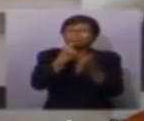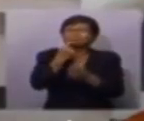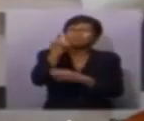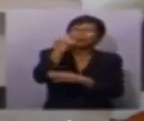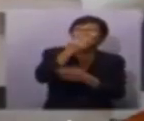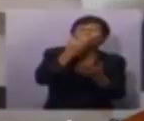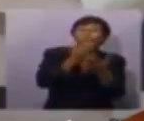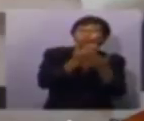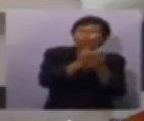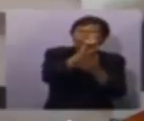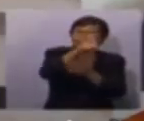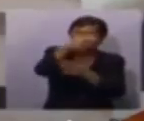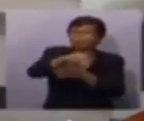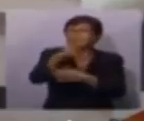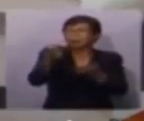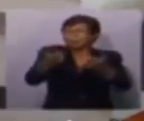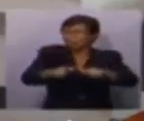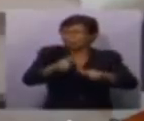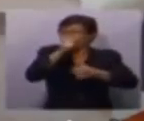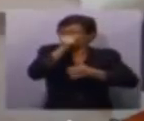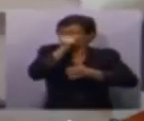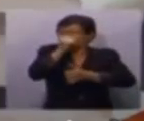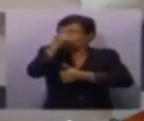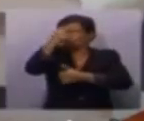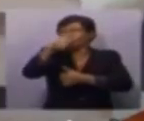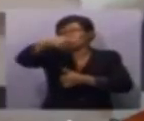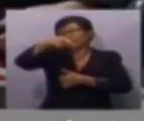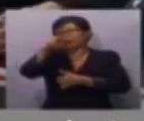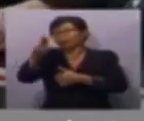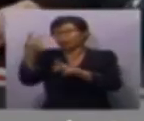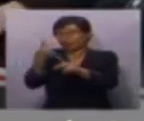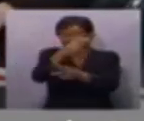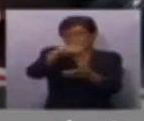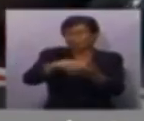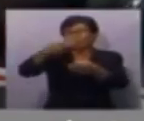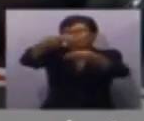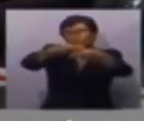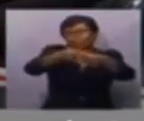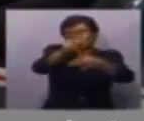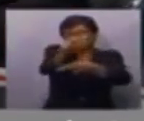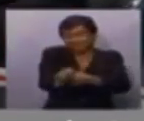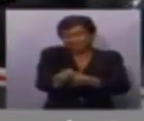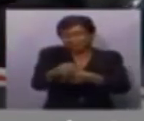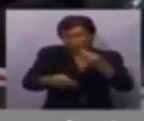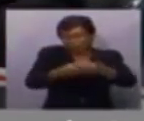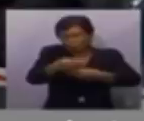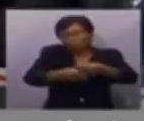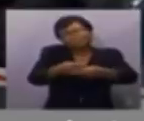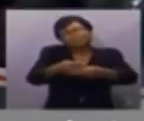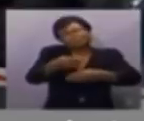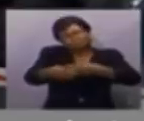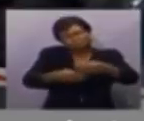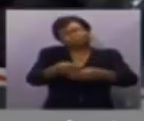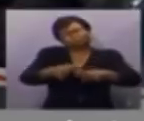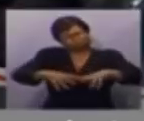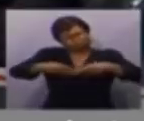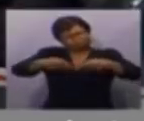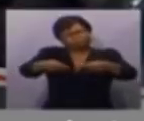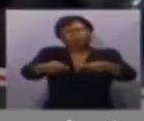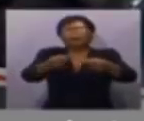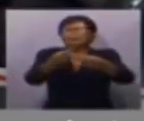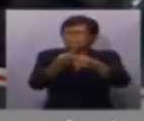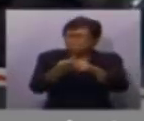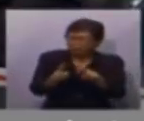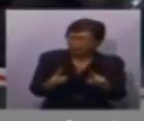Dan satu lagi senario yang menarik untuk PRU kali ini, kita lihat untuk penamaan calon, prosesnya berjalan lancar